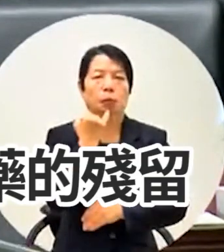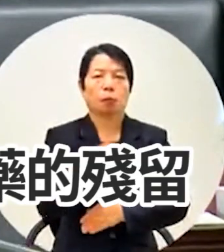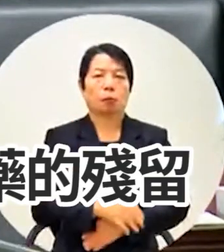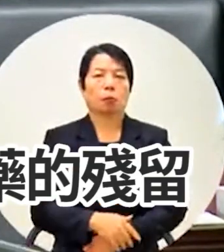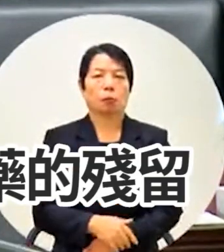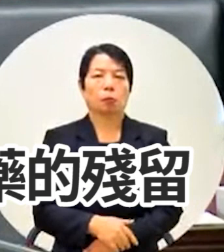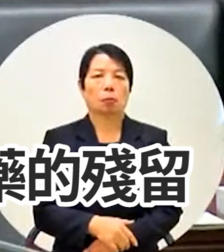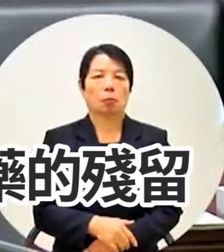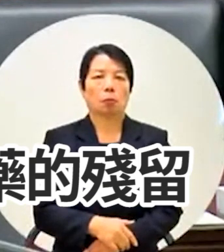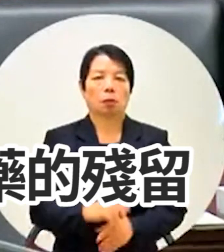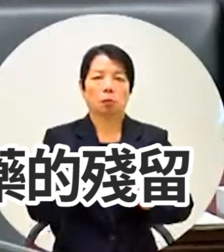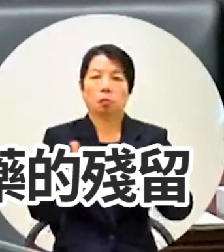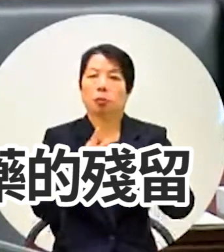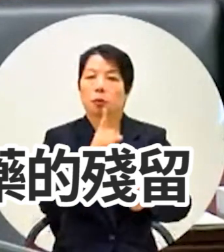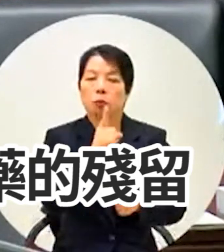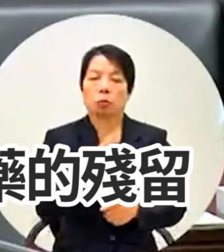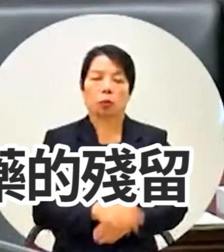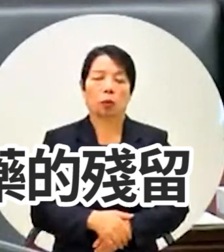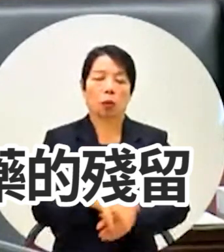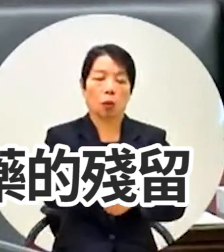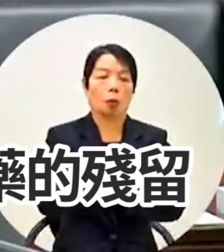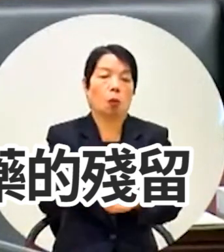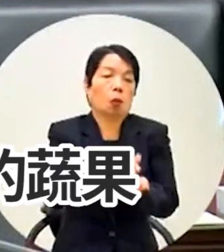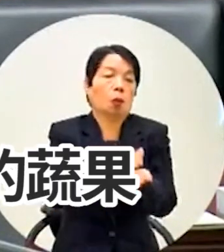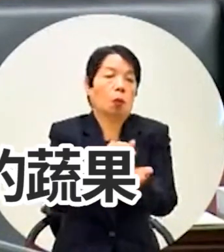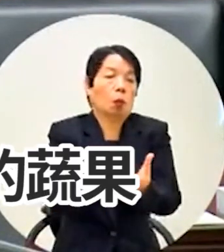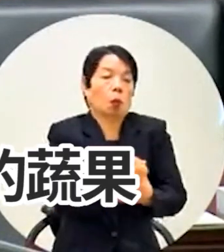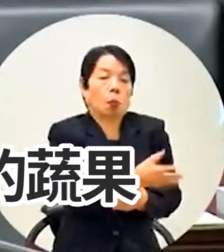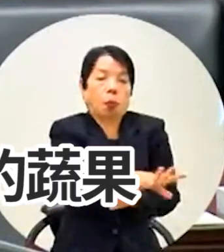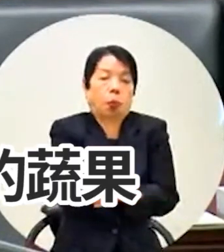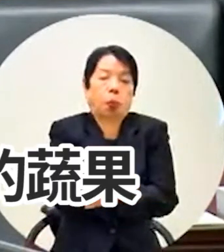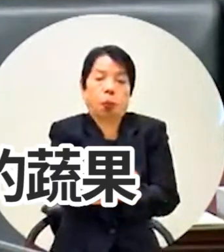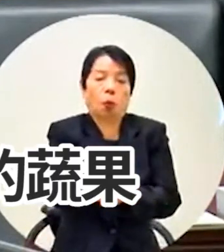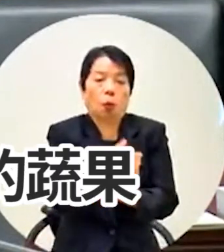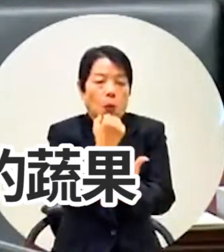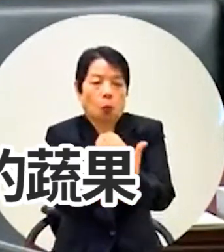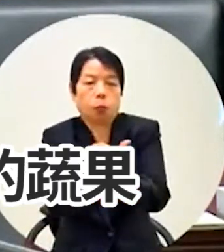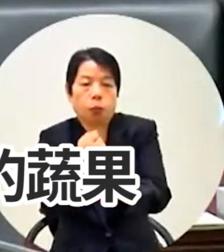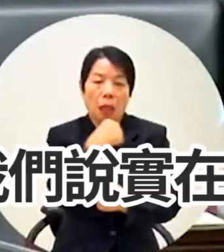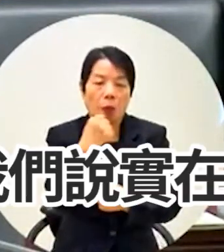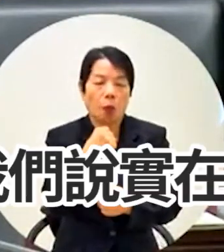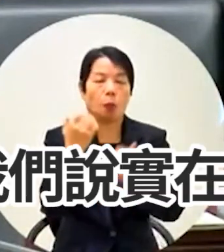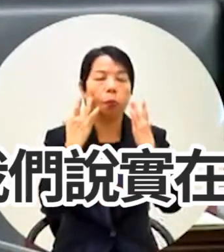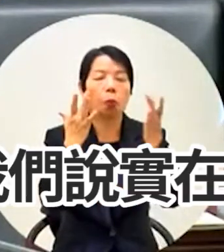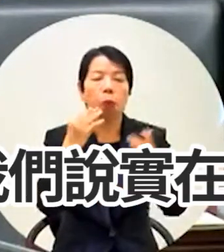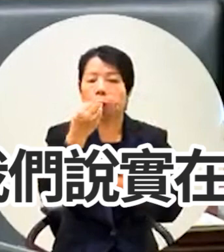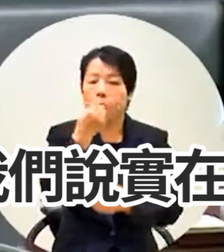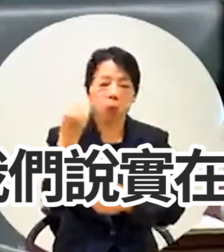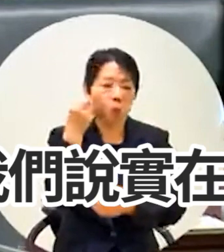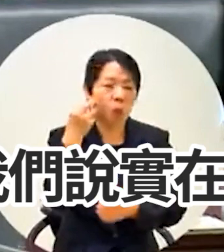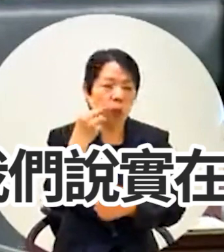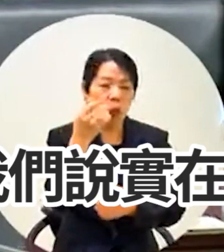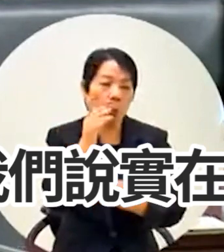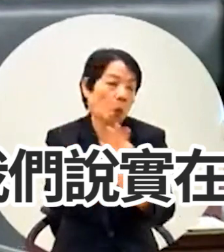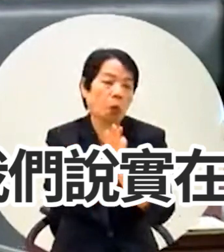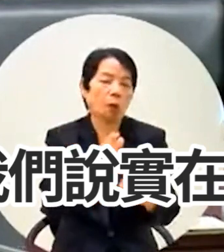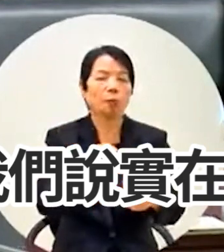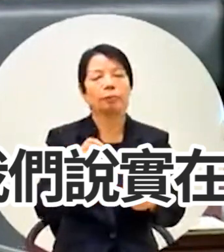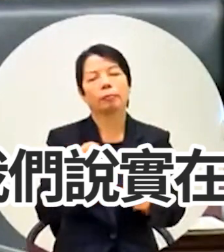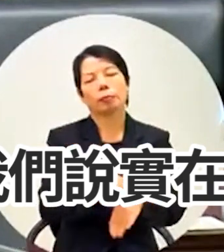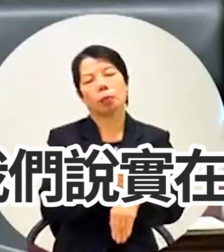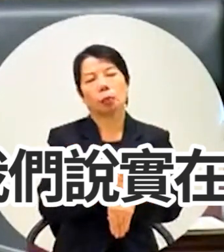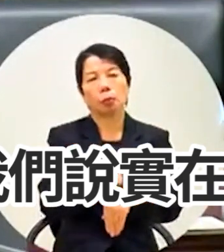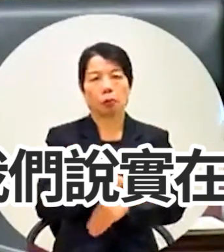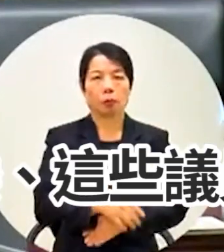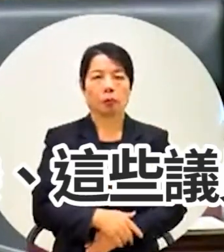不是说因为有农药的残留，我们就不出台湾的蔬果。那如果以同样的标准，咱